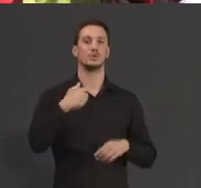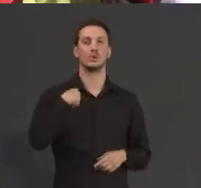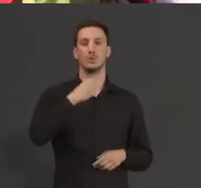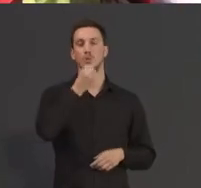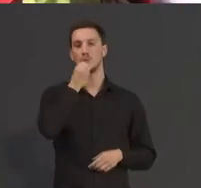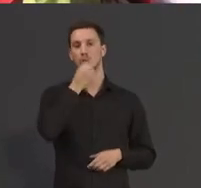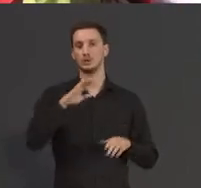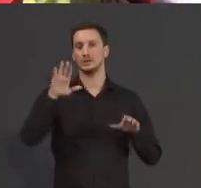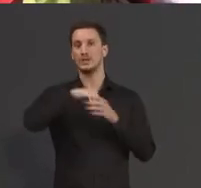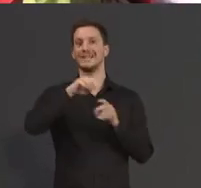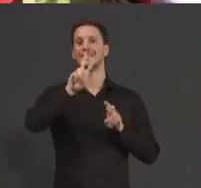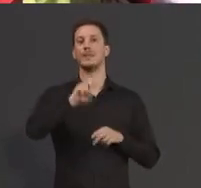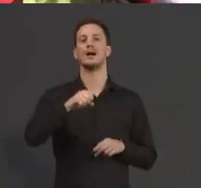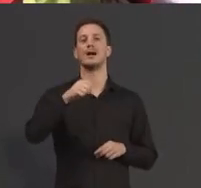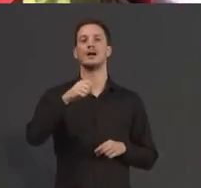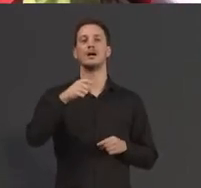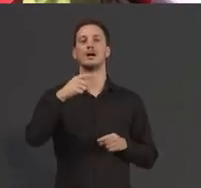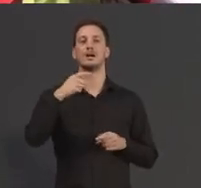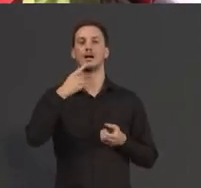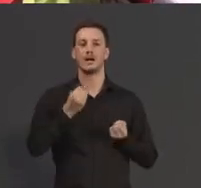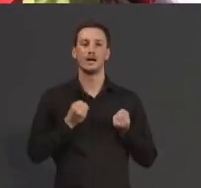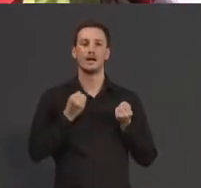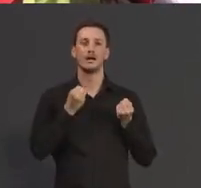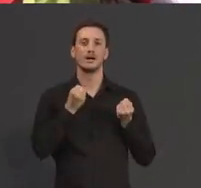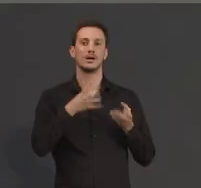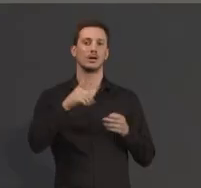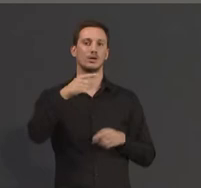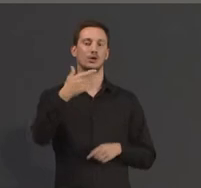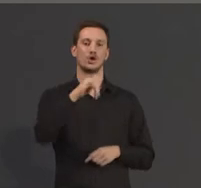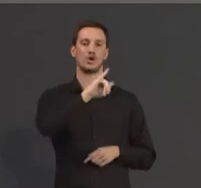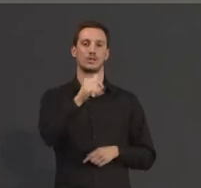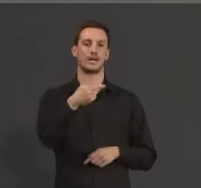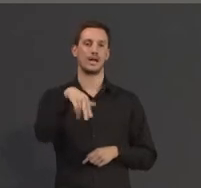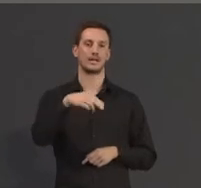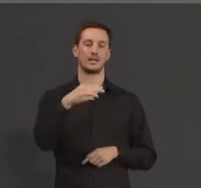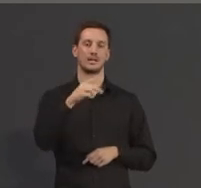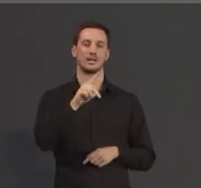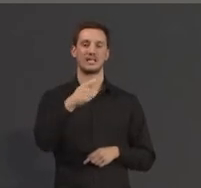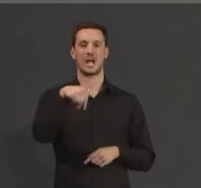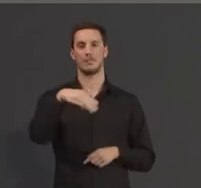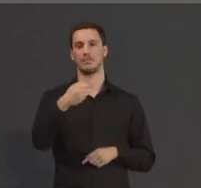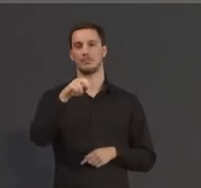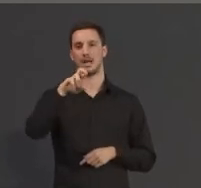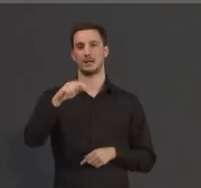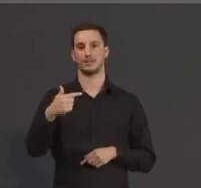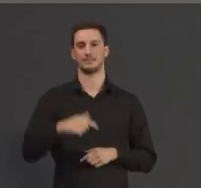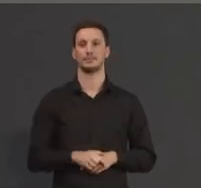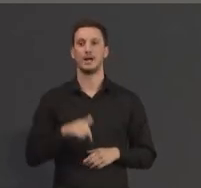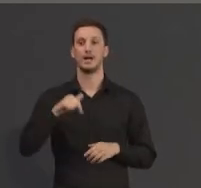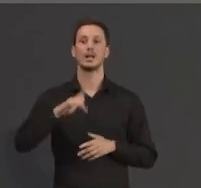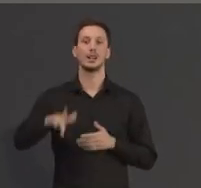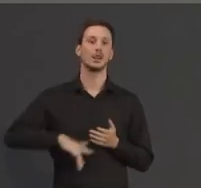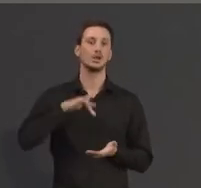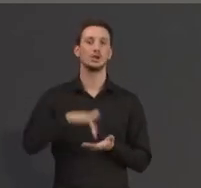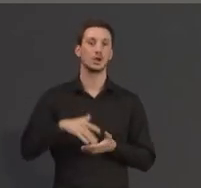News, espiritual negra, harmonitzada per Wolfgang Kelber. I ara arriba el moment que